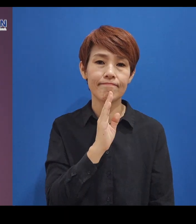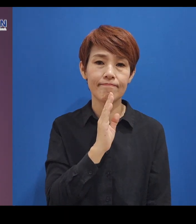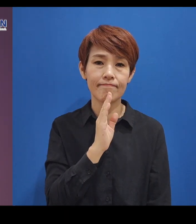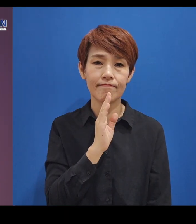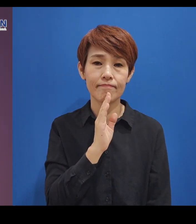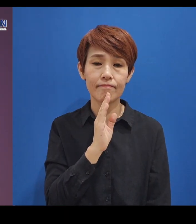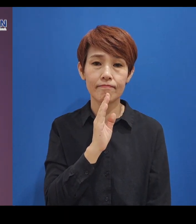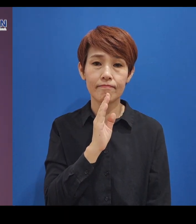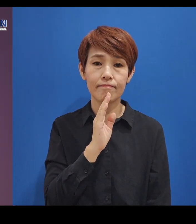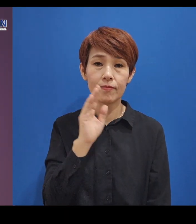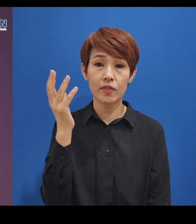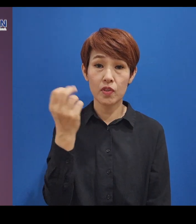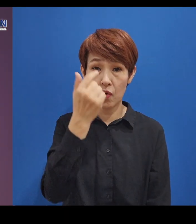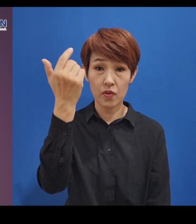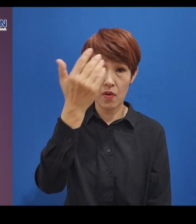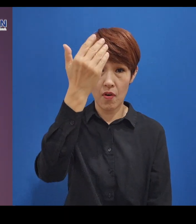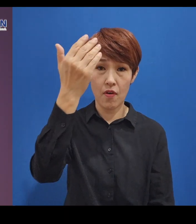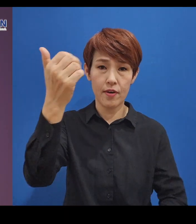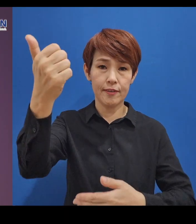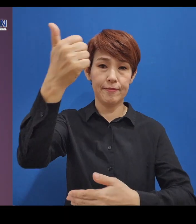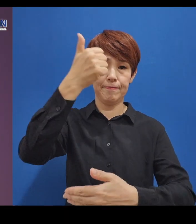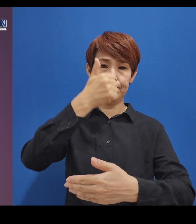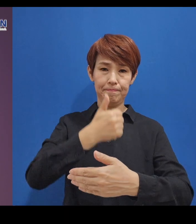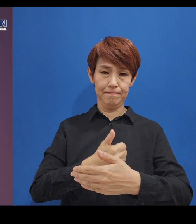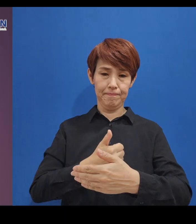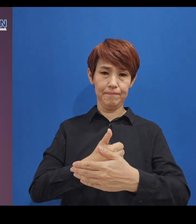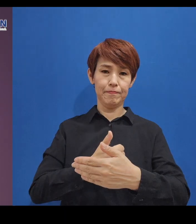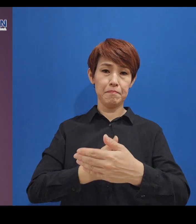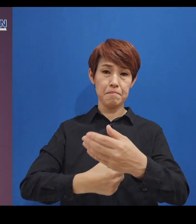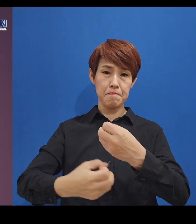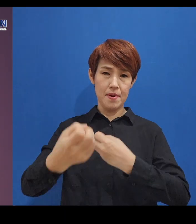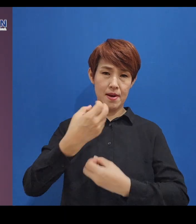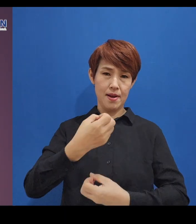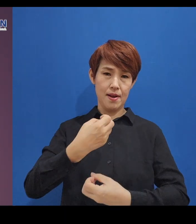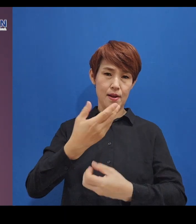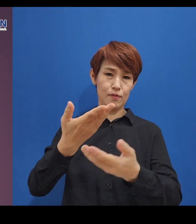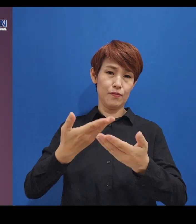우리 가운데 오셔서 우리에게 증언을 해주는 분이시죠.